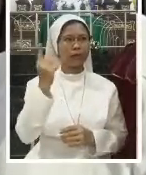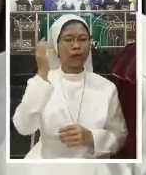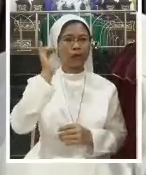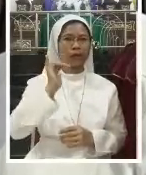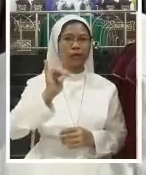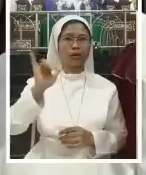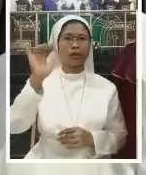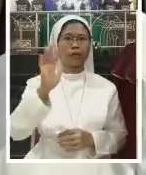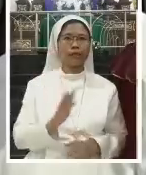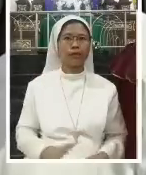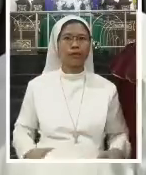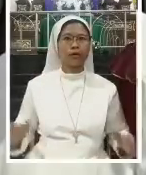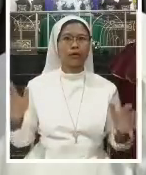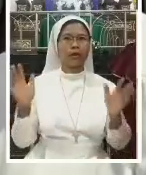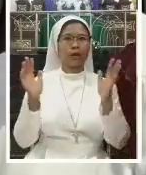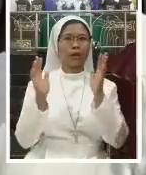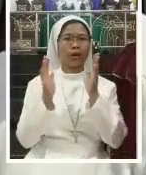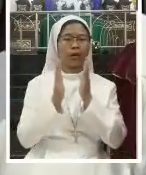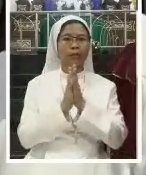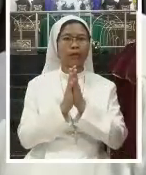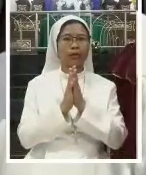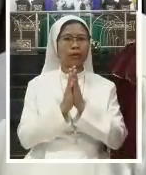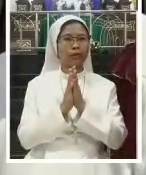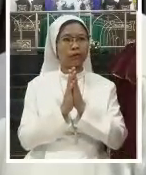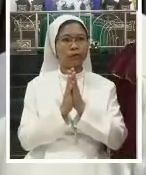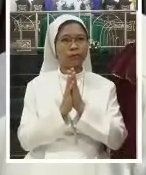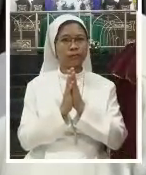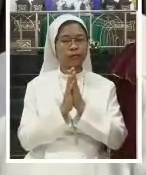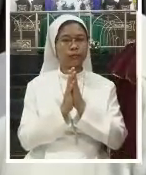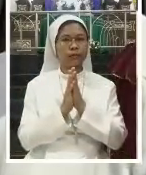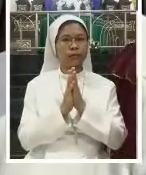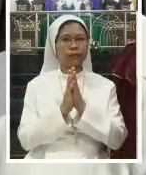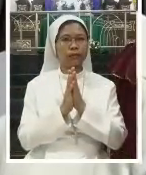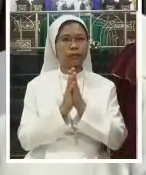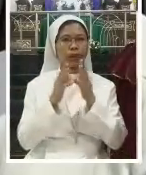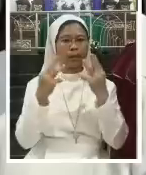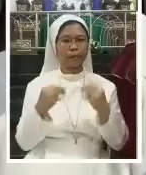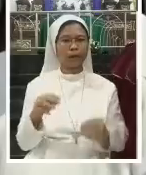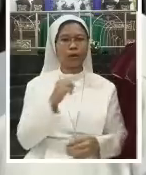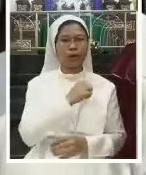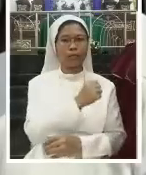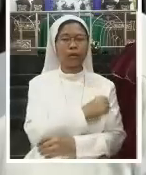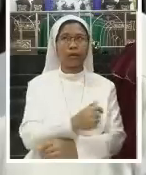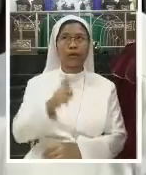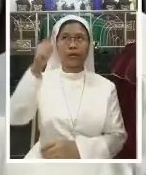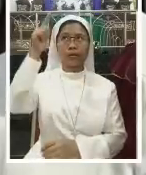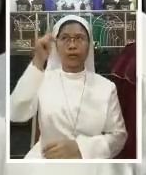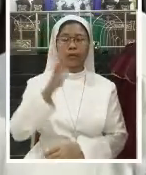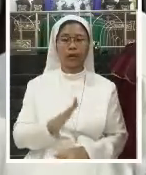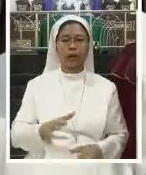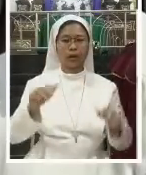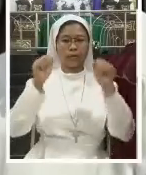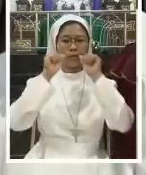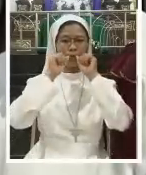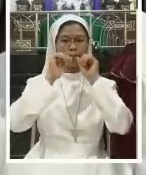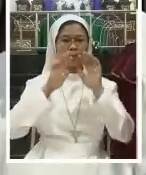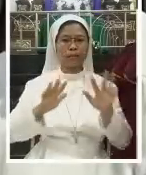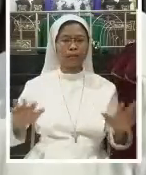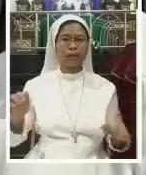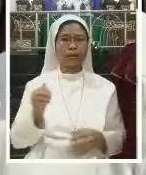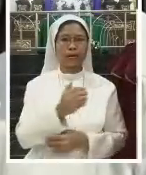kan mga panahon. Amen. Pendisyonan man lugod ka mo kan Diyos